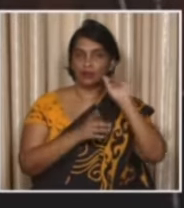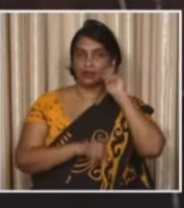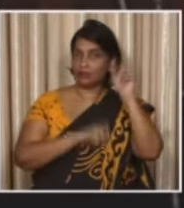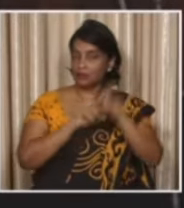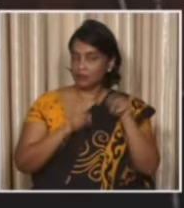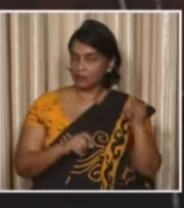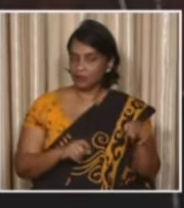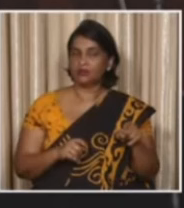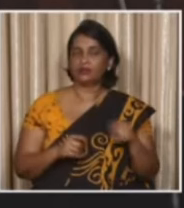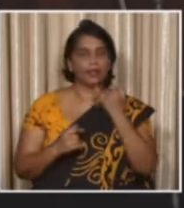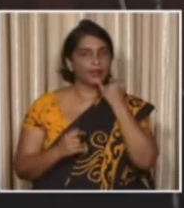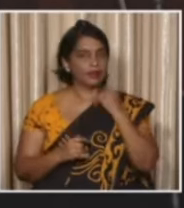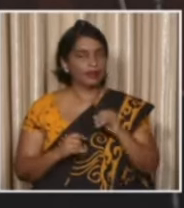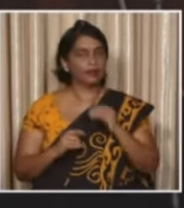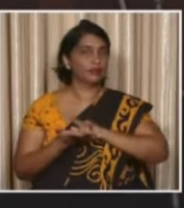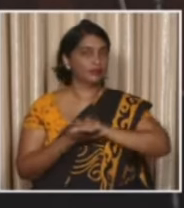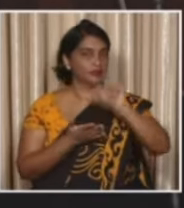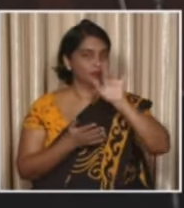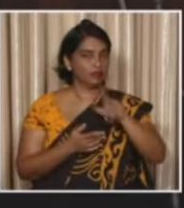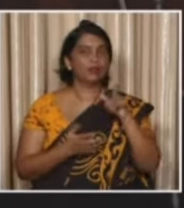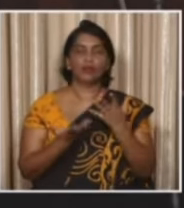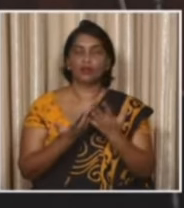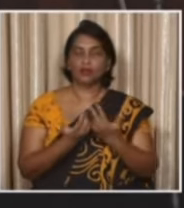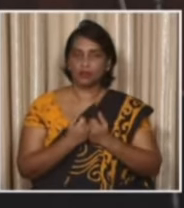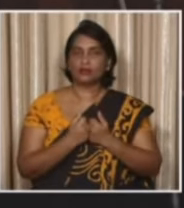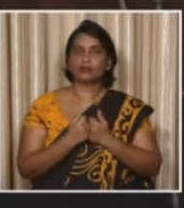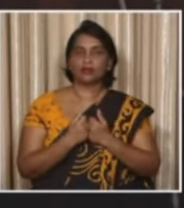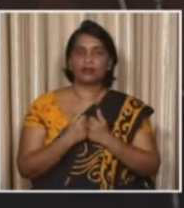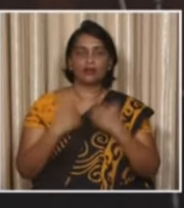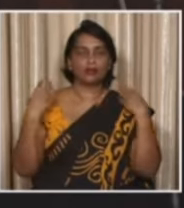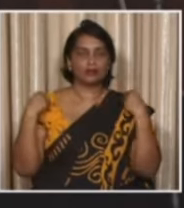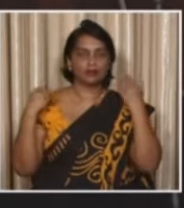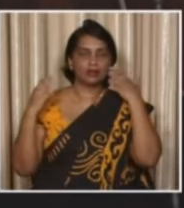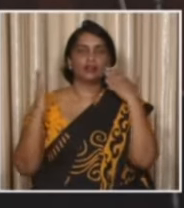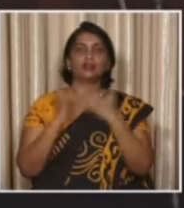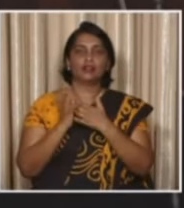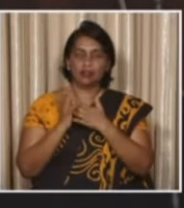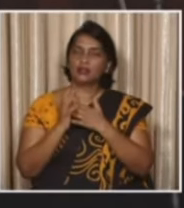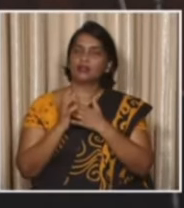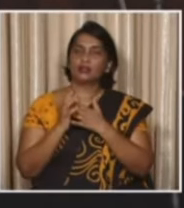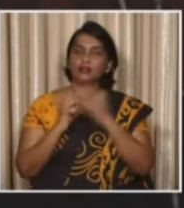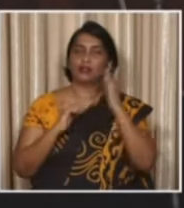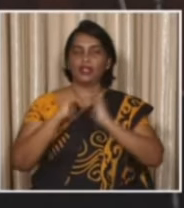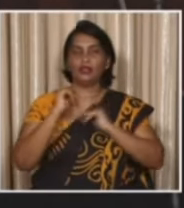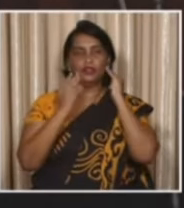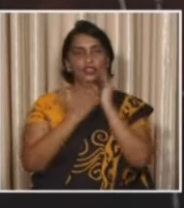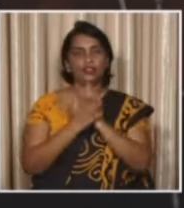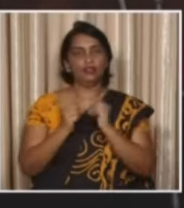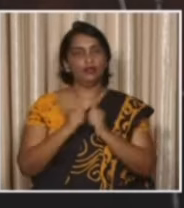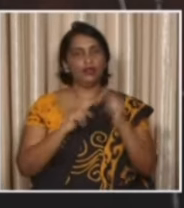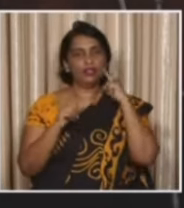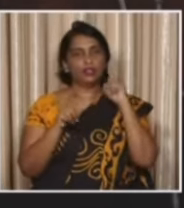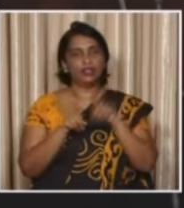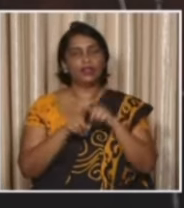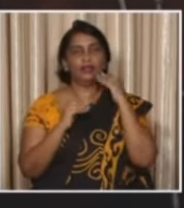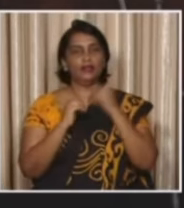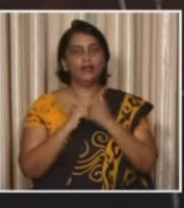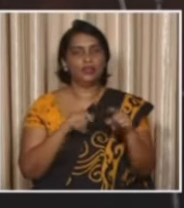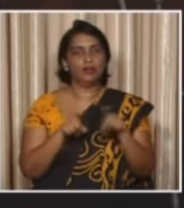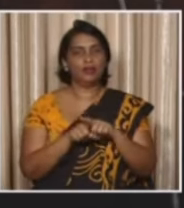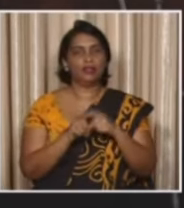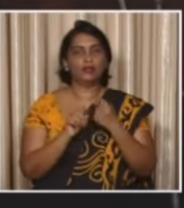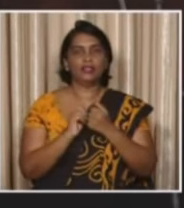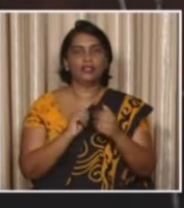జనతావట పాస్వీం విదేశగత వీమ సందా అవశ్య పాసుగమ్మ పాస్పోర్ట్ గన్న అవశ్య పాసుగమ్మ హదా ఏమ